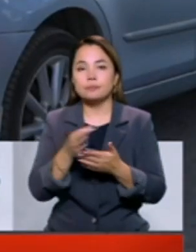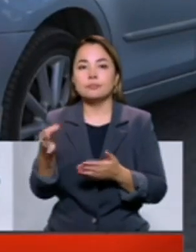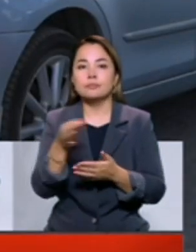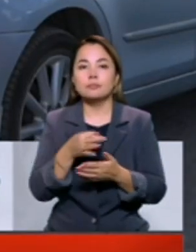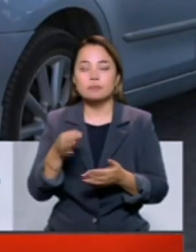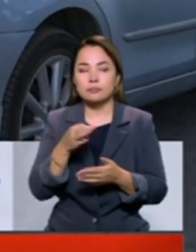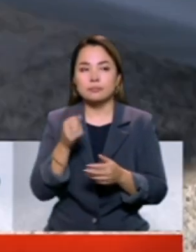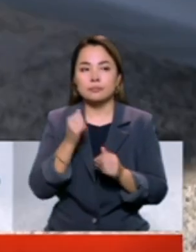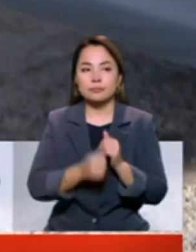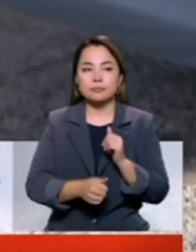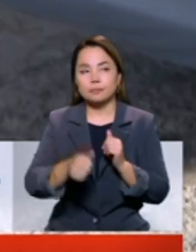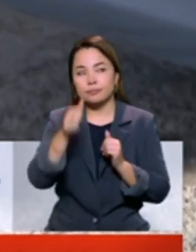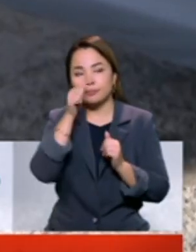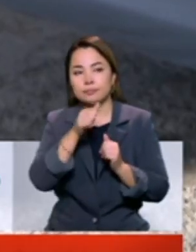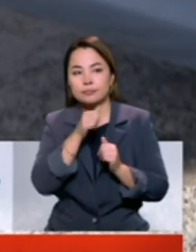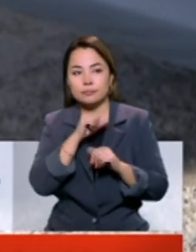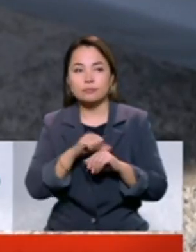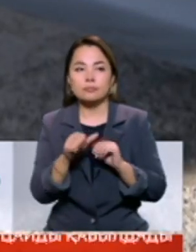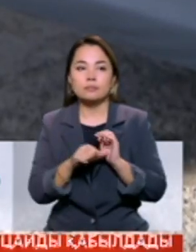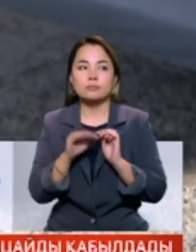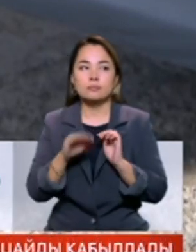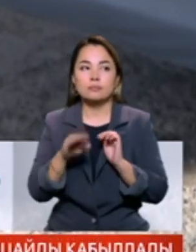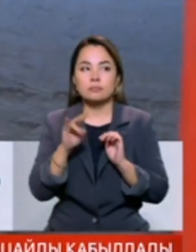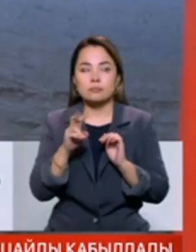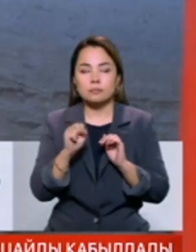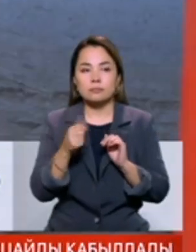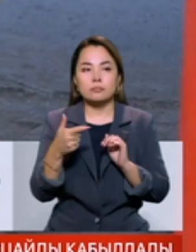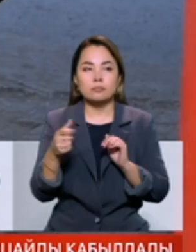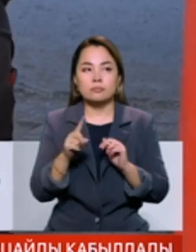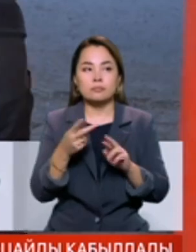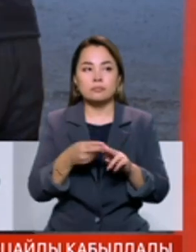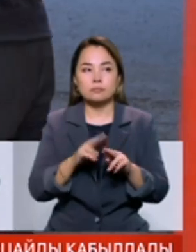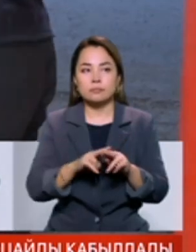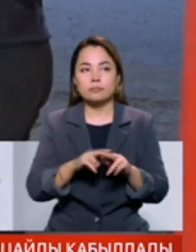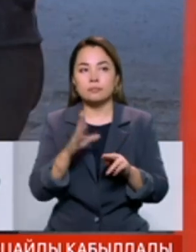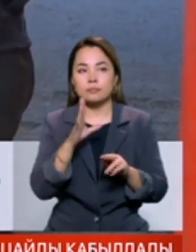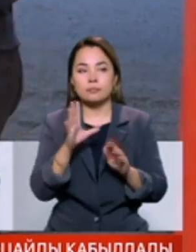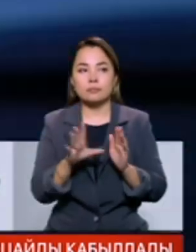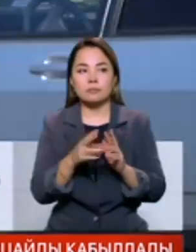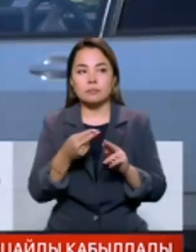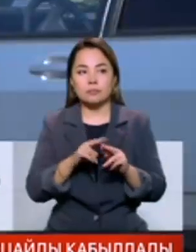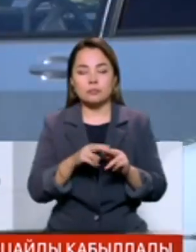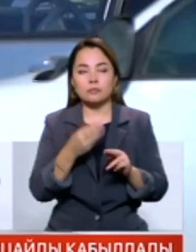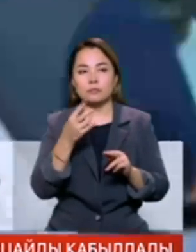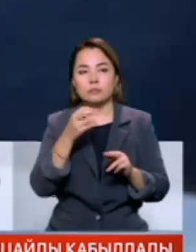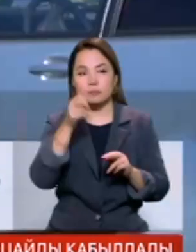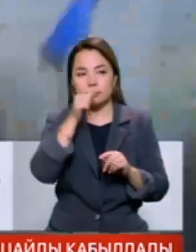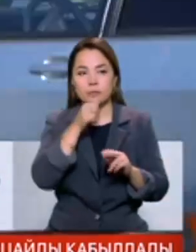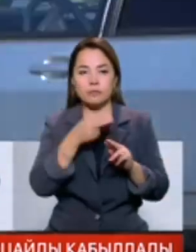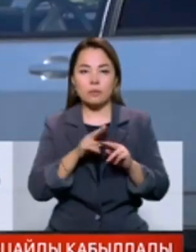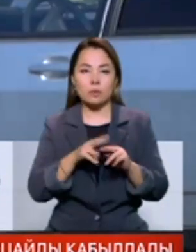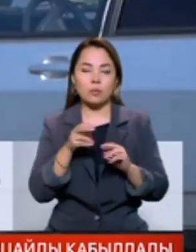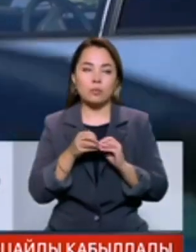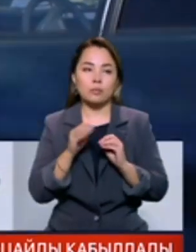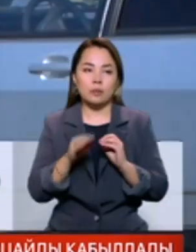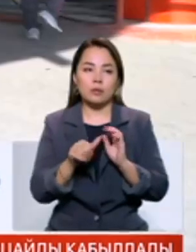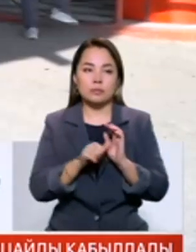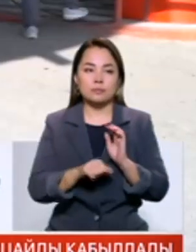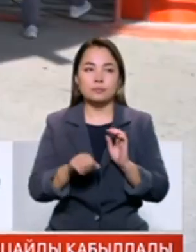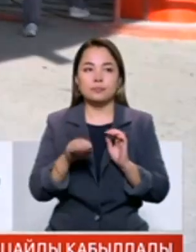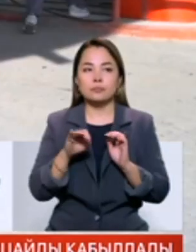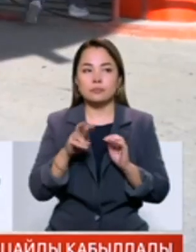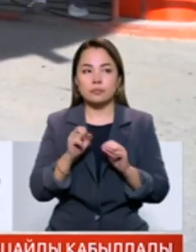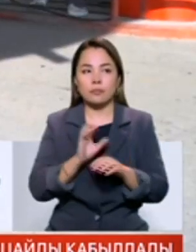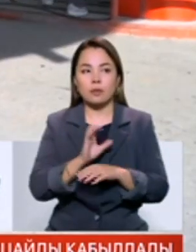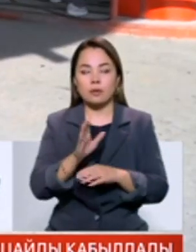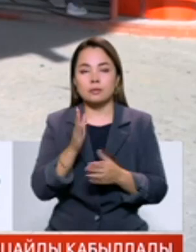ай сайын 16 мың тонна сұйық отын қажет болса, энергетика министрлігі шілде айына 10 615 тонна ғана бөлген. Өңірдегі сұйытылған